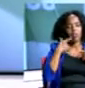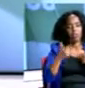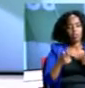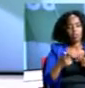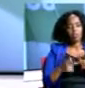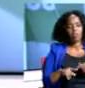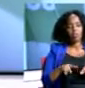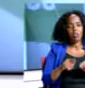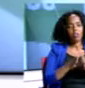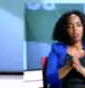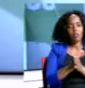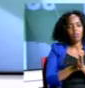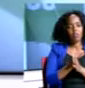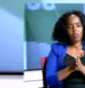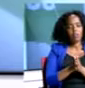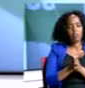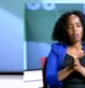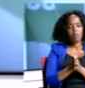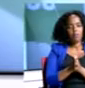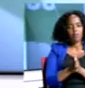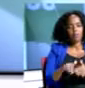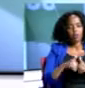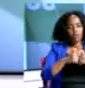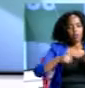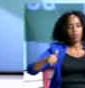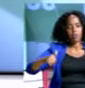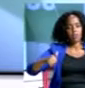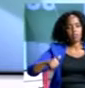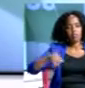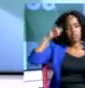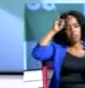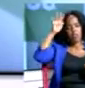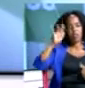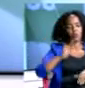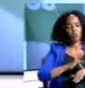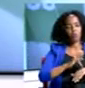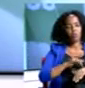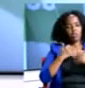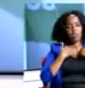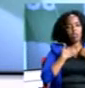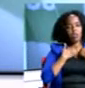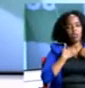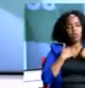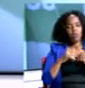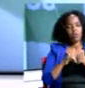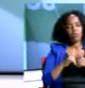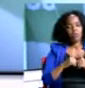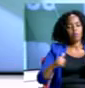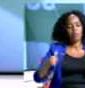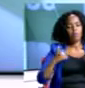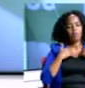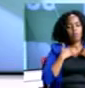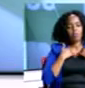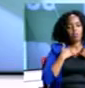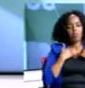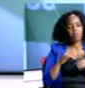jalqaf fedi saati ne fedi saati ufaddabase annam kana wol tuqejira ufaddabase jira